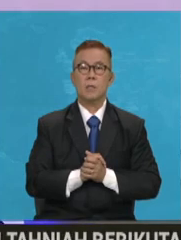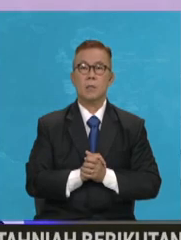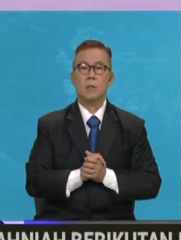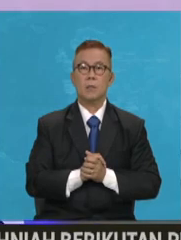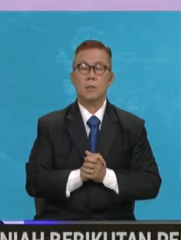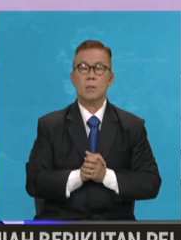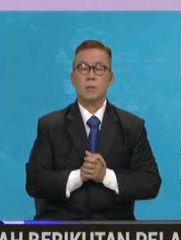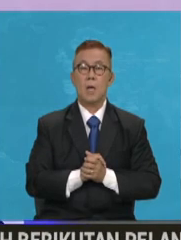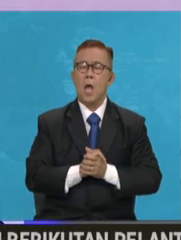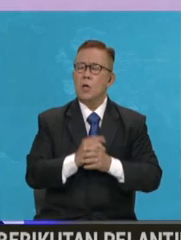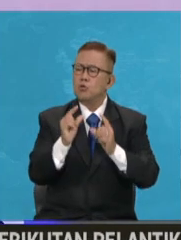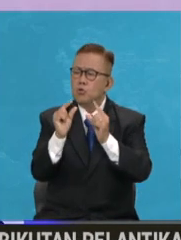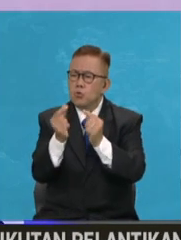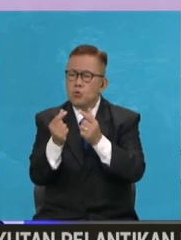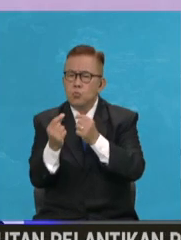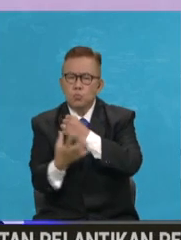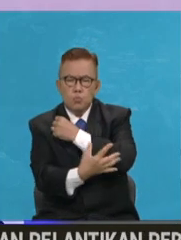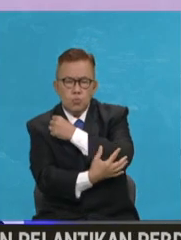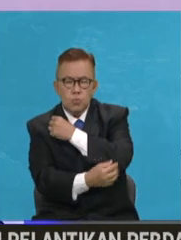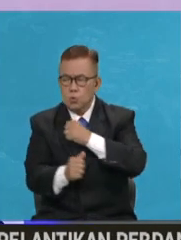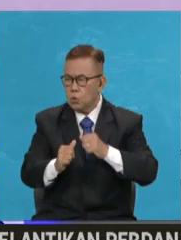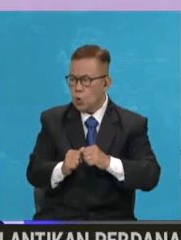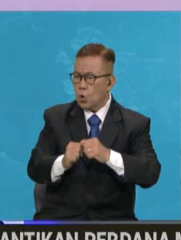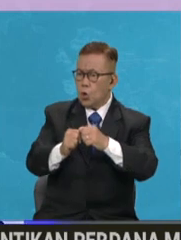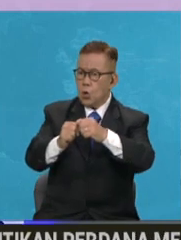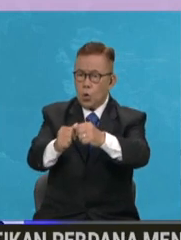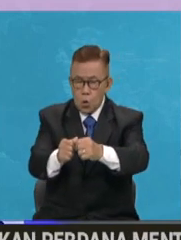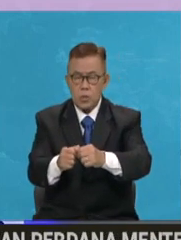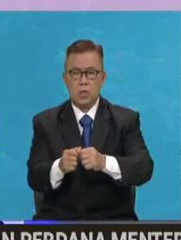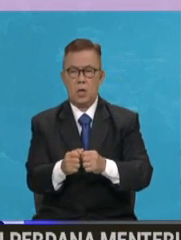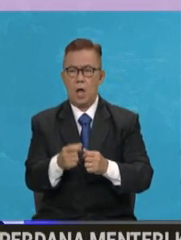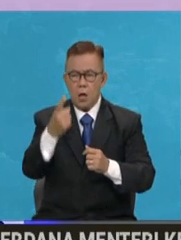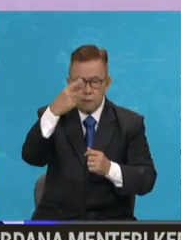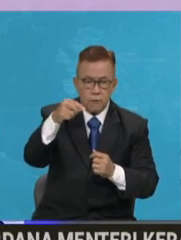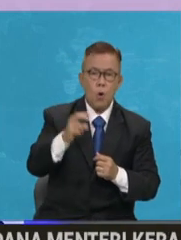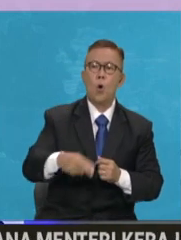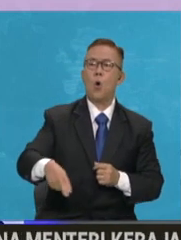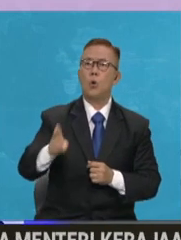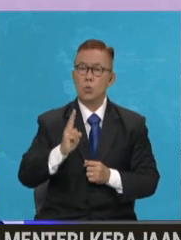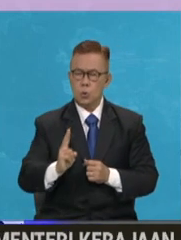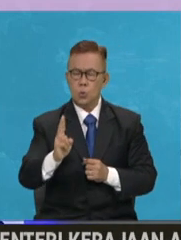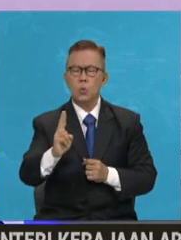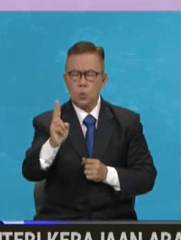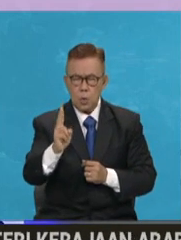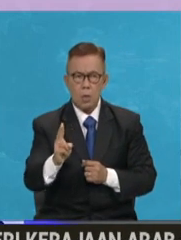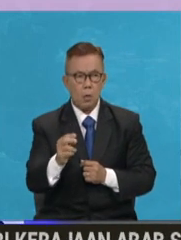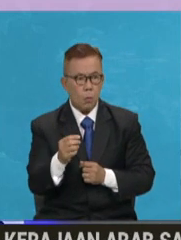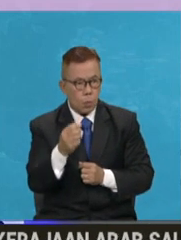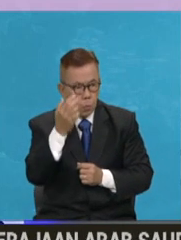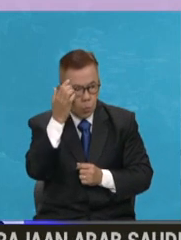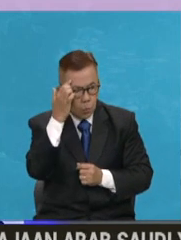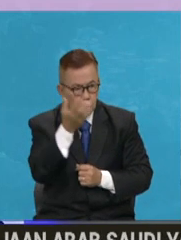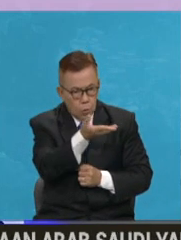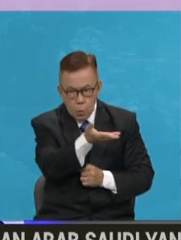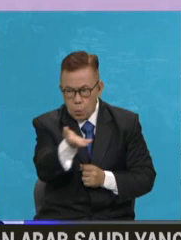Asna fakir miskin di negara ini terus mendapat perhatian oleh majelis agama Islam Brunei muib demi meringankan